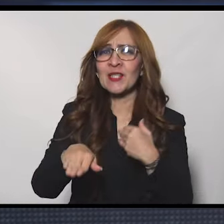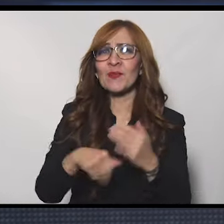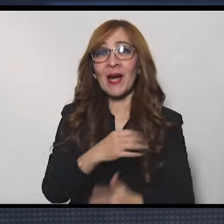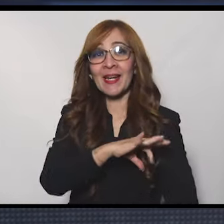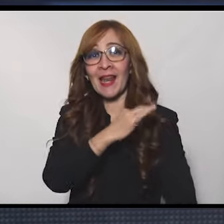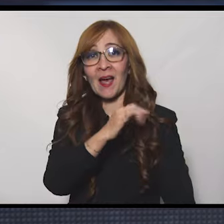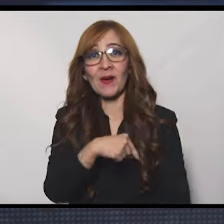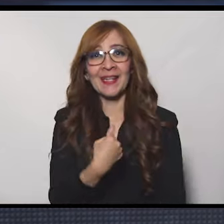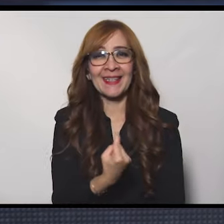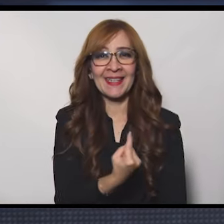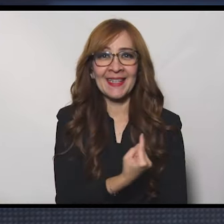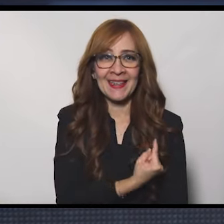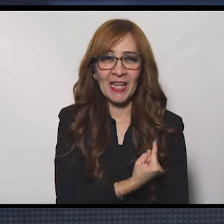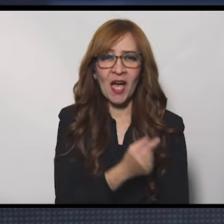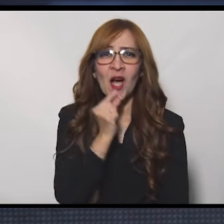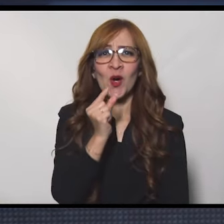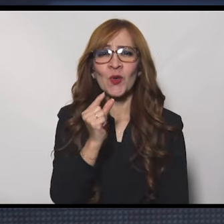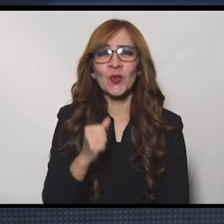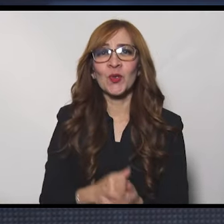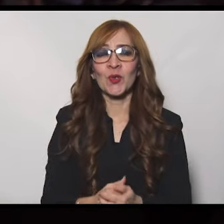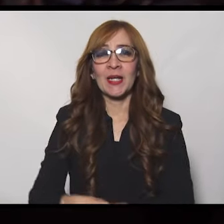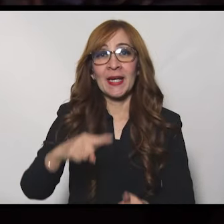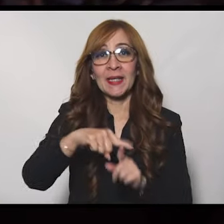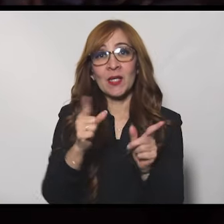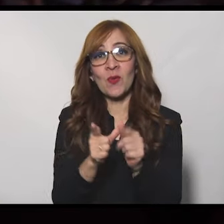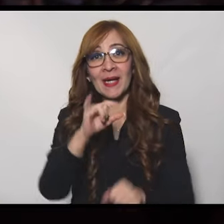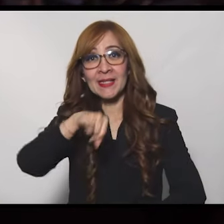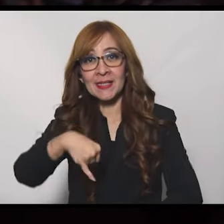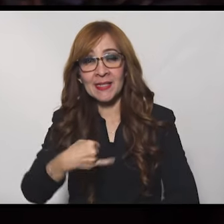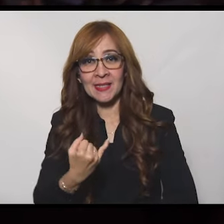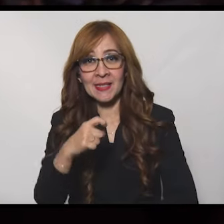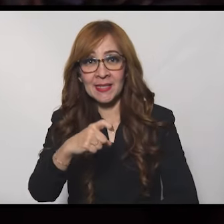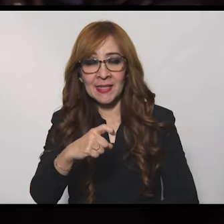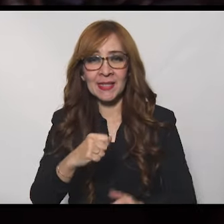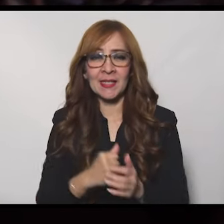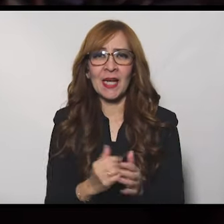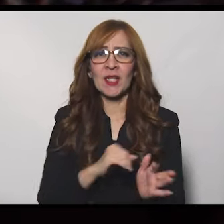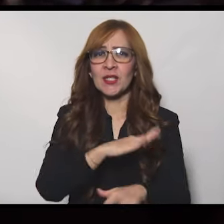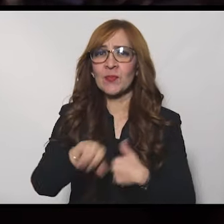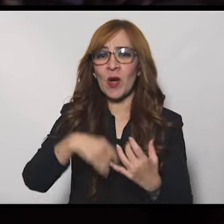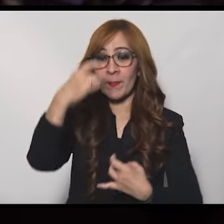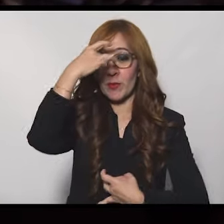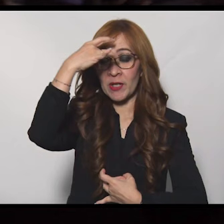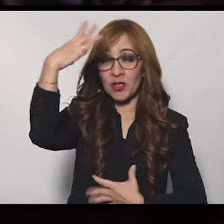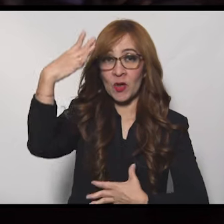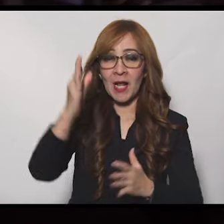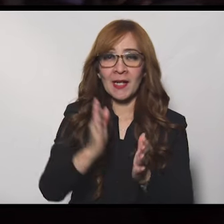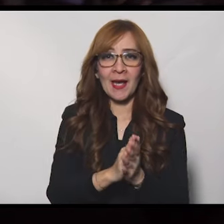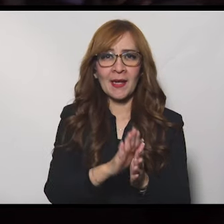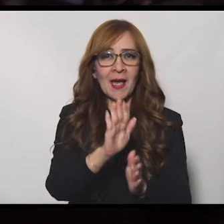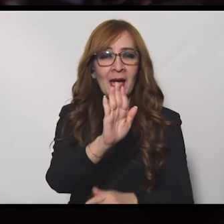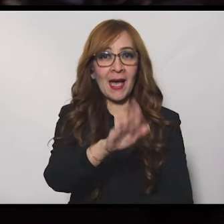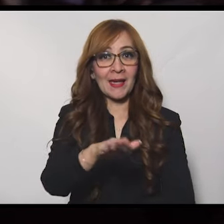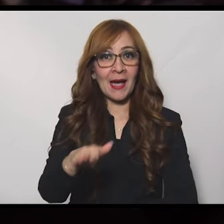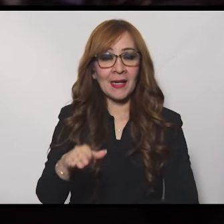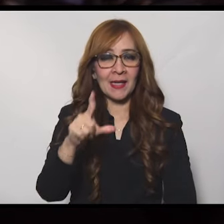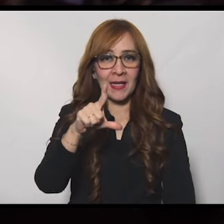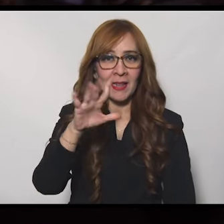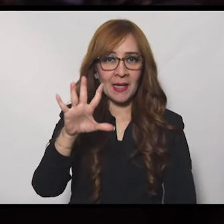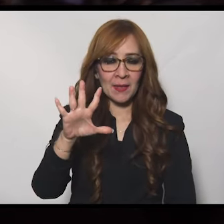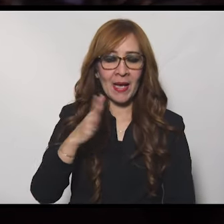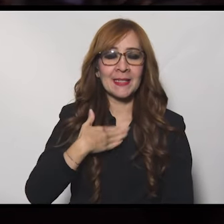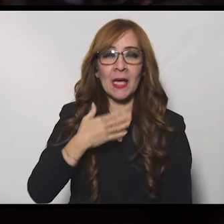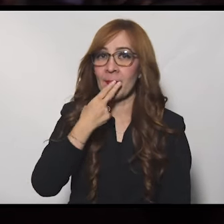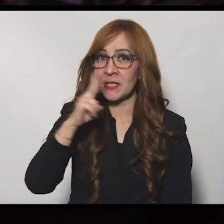kita hari ini. For all the TYC, for all the young professional, dan juga kids yang ada di lantai 5.